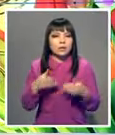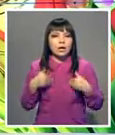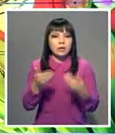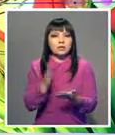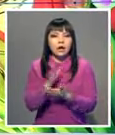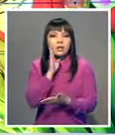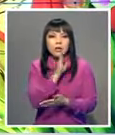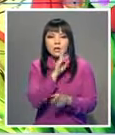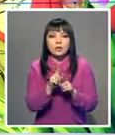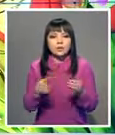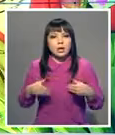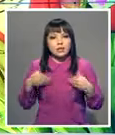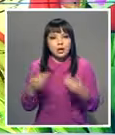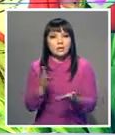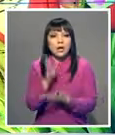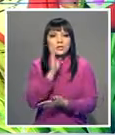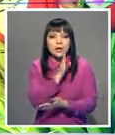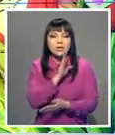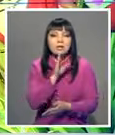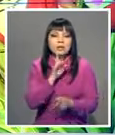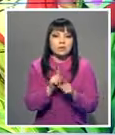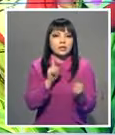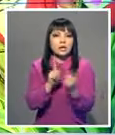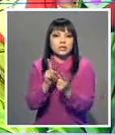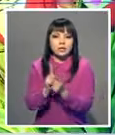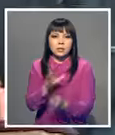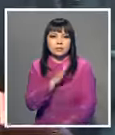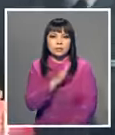сан салада табысты еңбек етіп жүрген әйел азаматшалармен жүздесті.